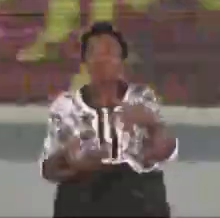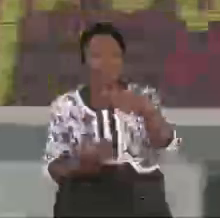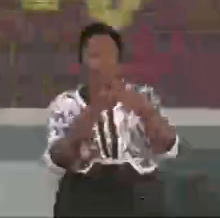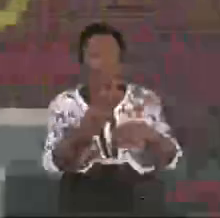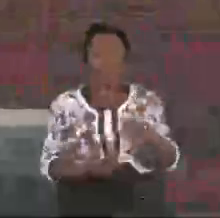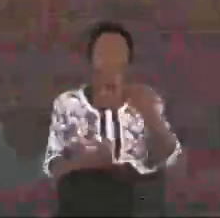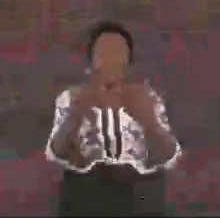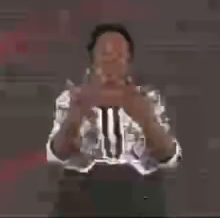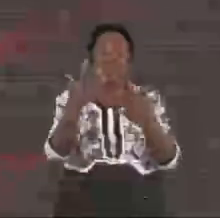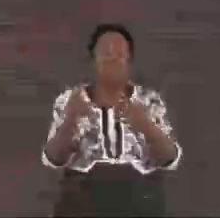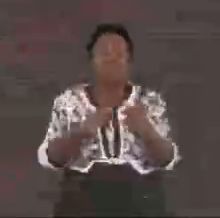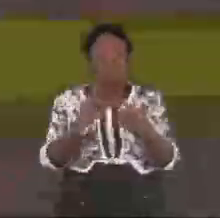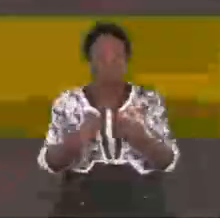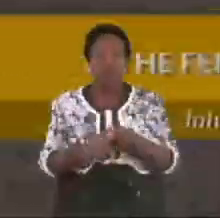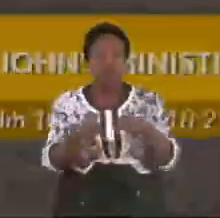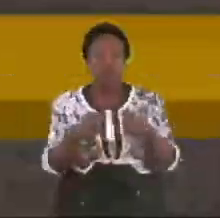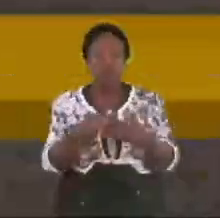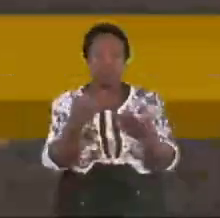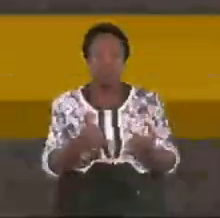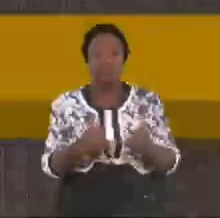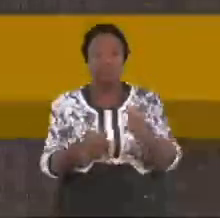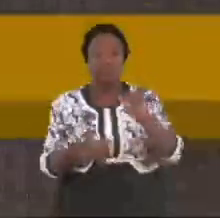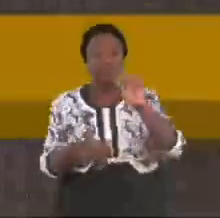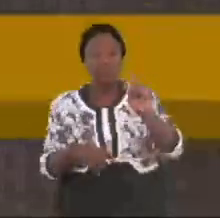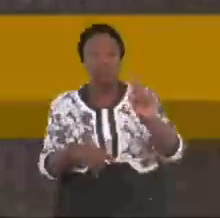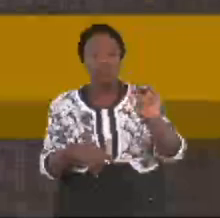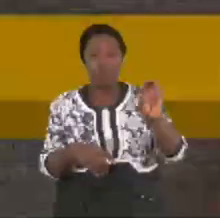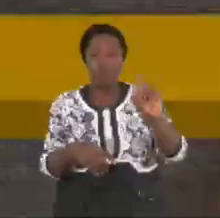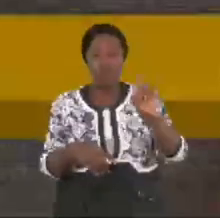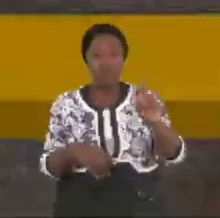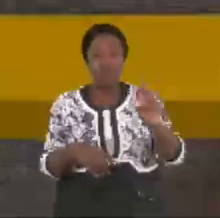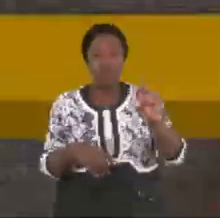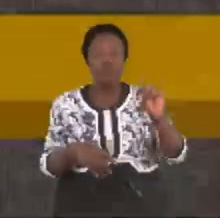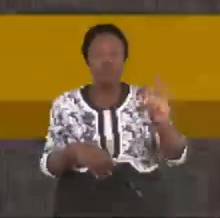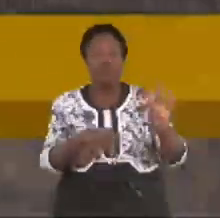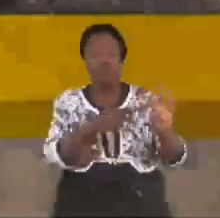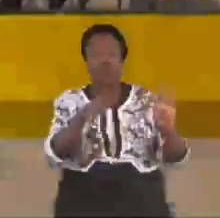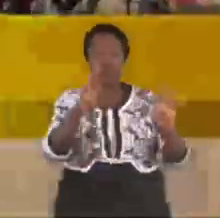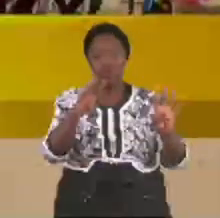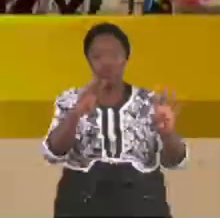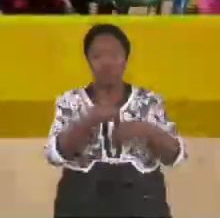de feu. 104, verset 4. Psaume 104, 4.